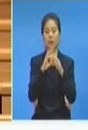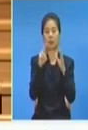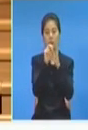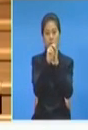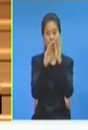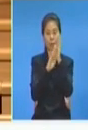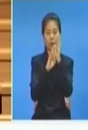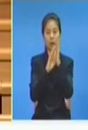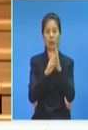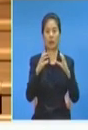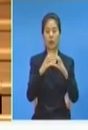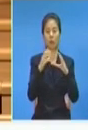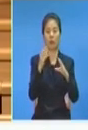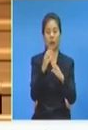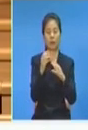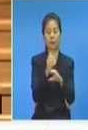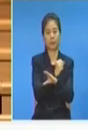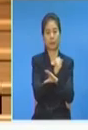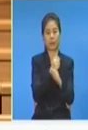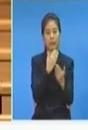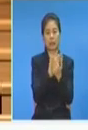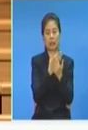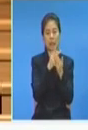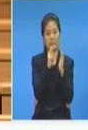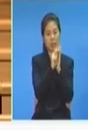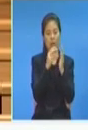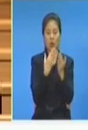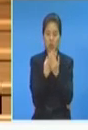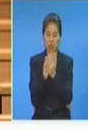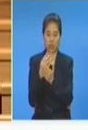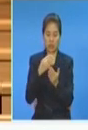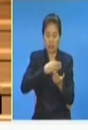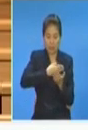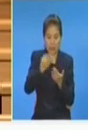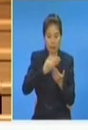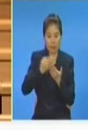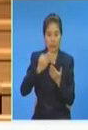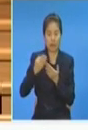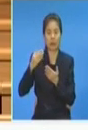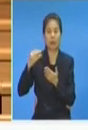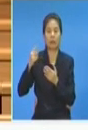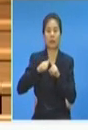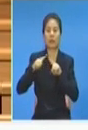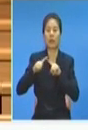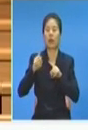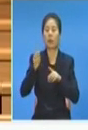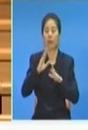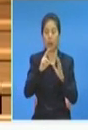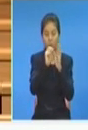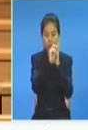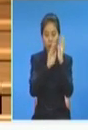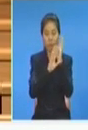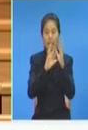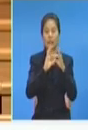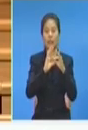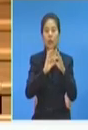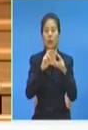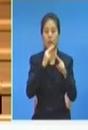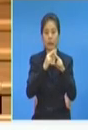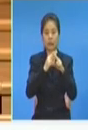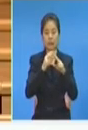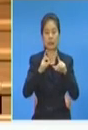าณแผ่นดินไปเขียนนโยบายเพื่อหาเสียงให้กับตัวเองนโยบายประชานิยม